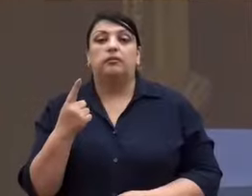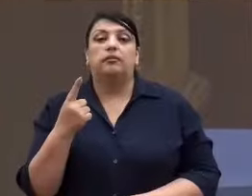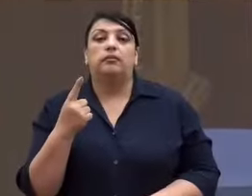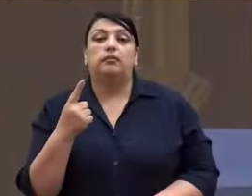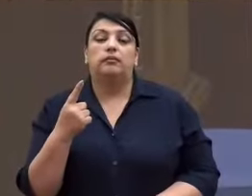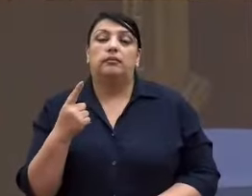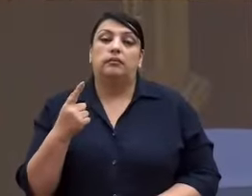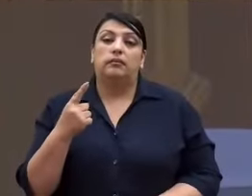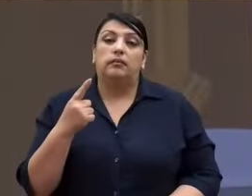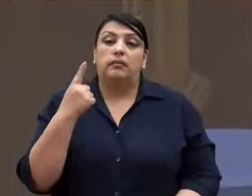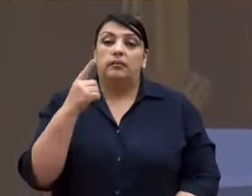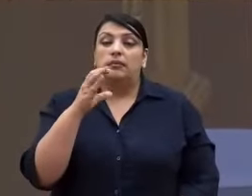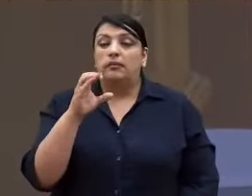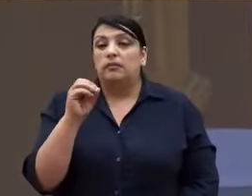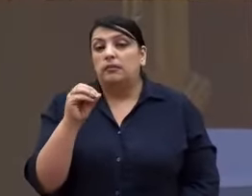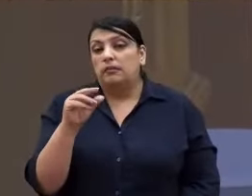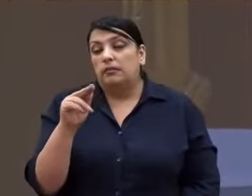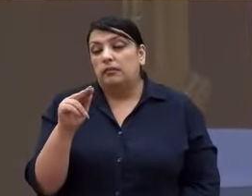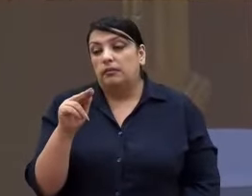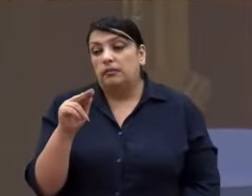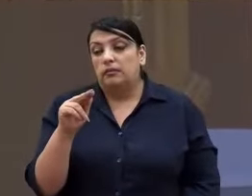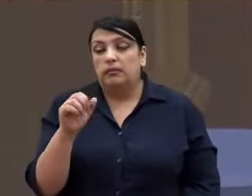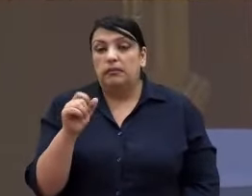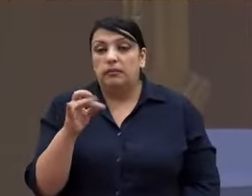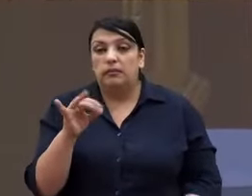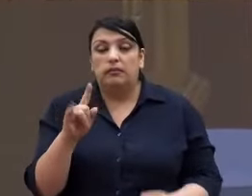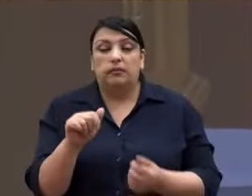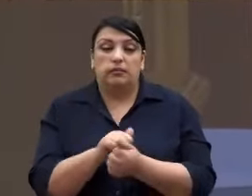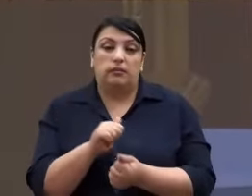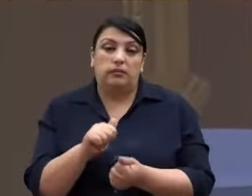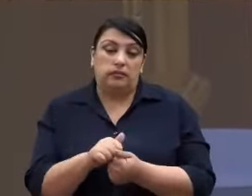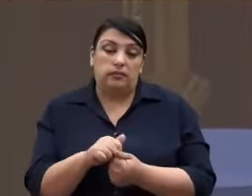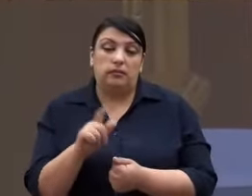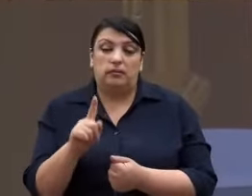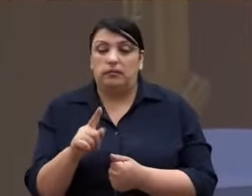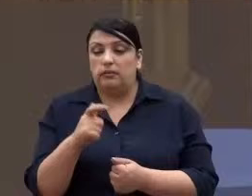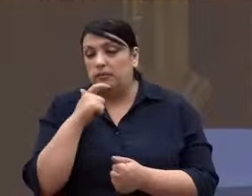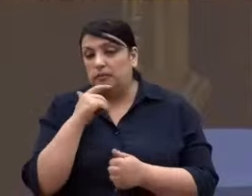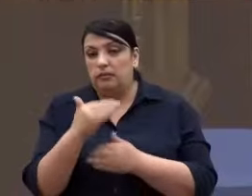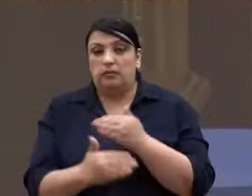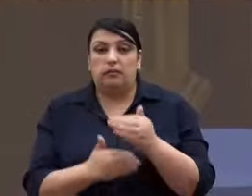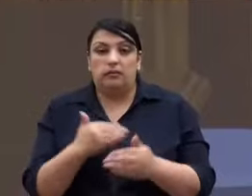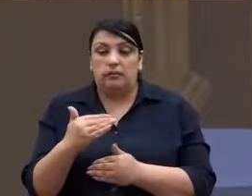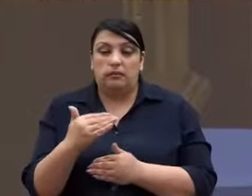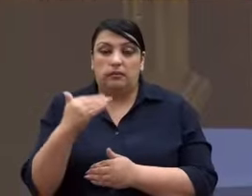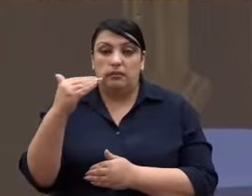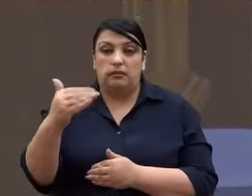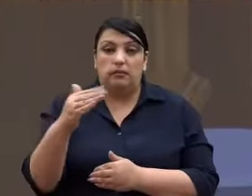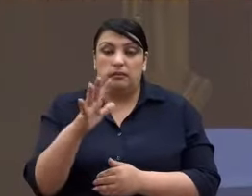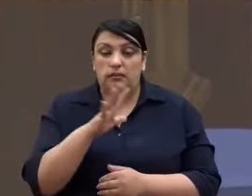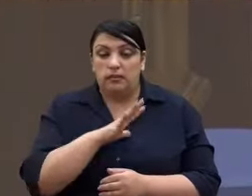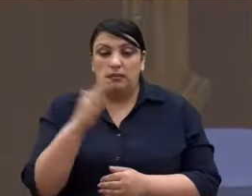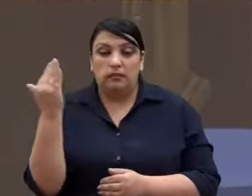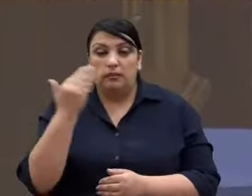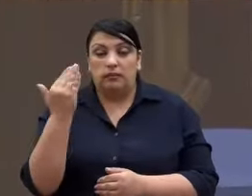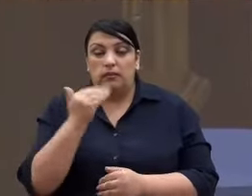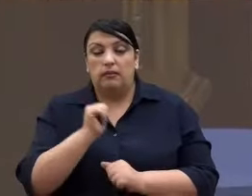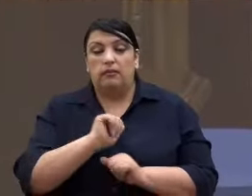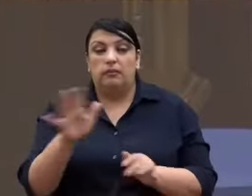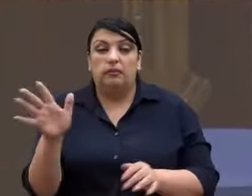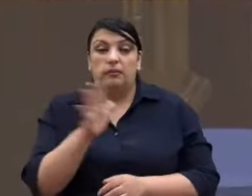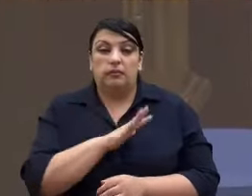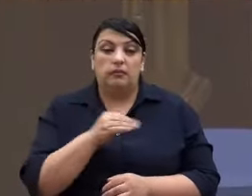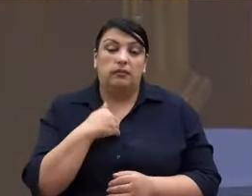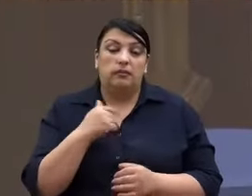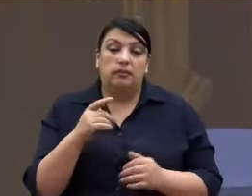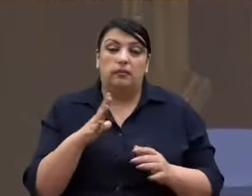կիրարկման մասին, որը կրկին կարևոր փաստաթուղթ է, այլ ամենաբարձր մակարդակով հայտարարել ենք մեր պատրաստակամության